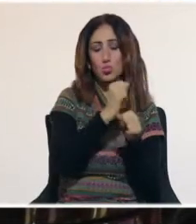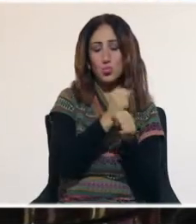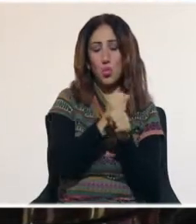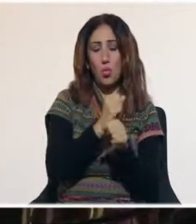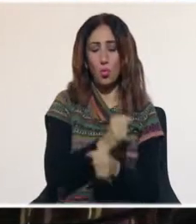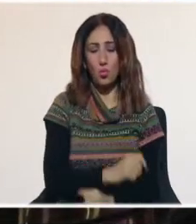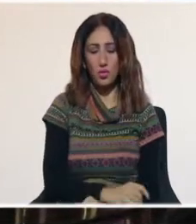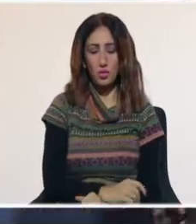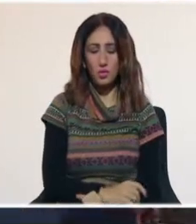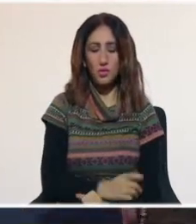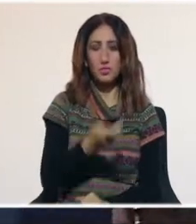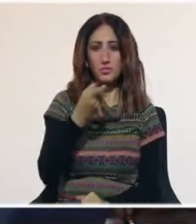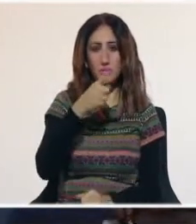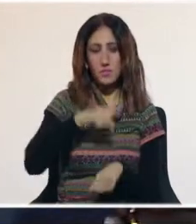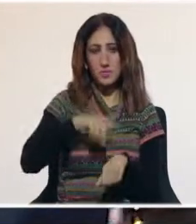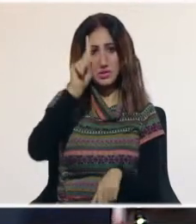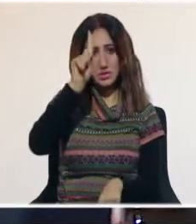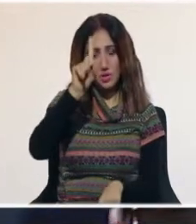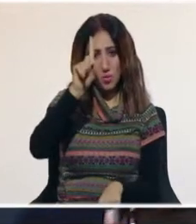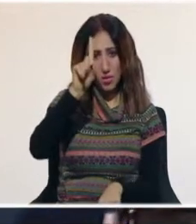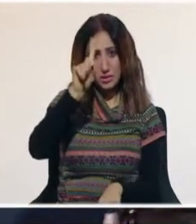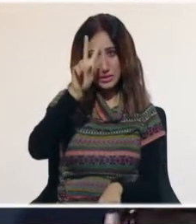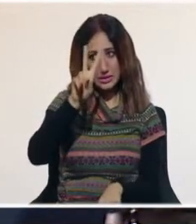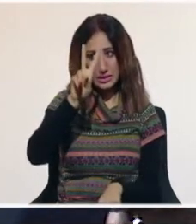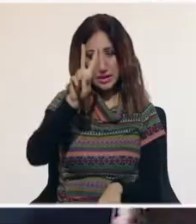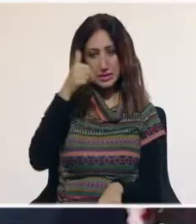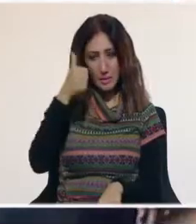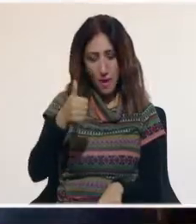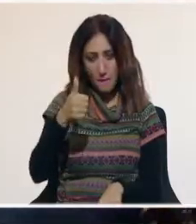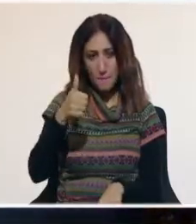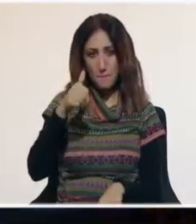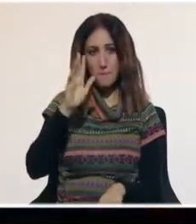انقلهم ورا مني، لحد ما اخلص الساعه 1 الساعه 2 تمام اشيلهم واروح.